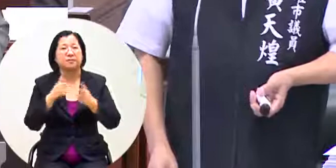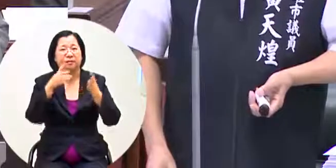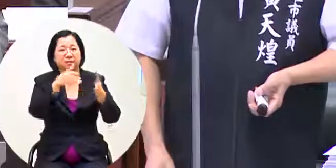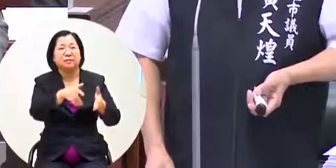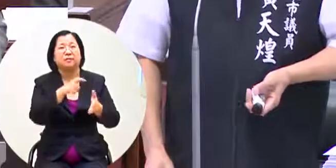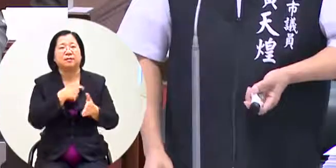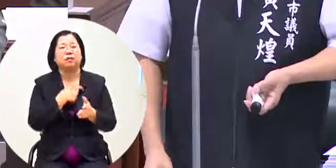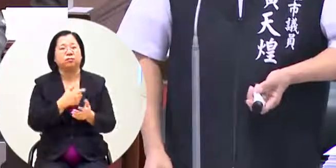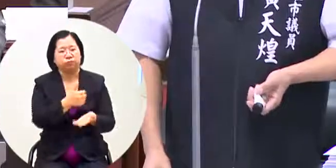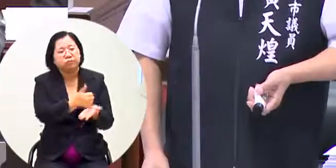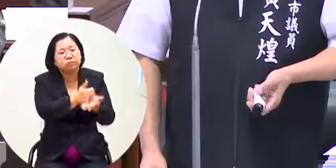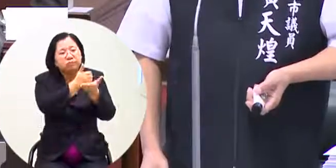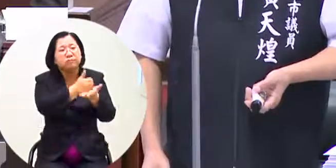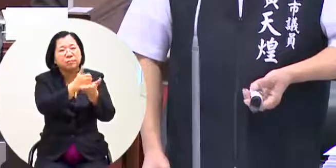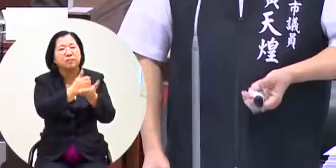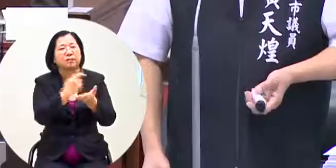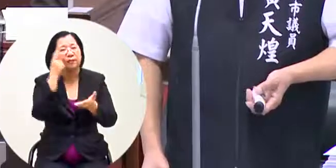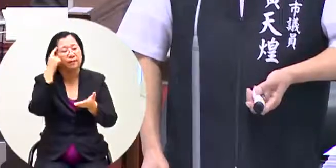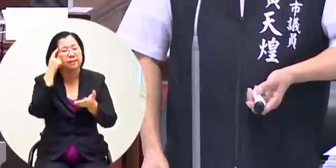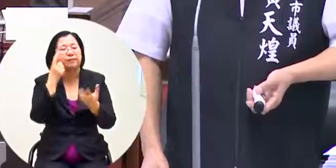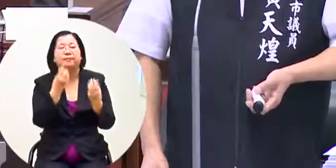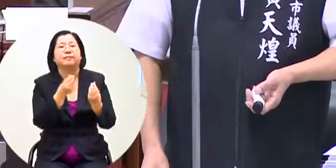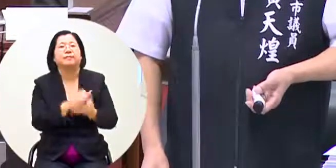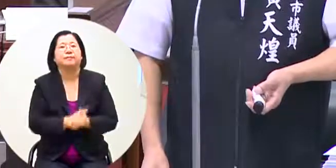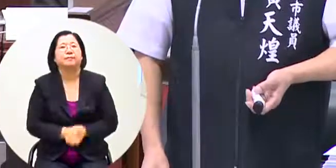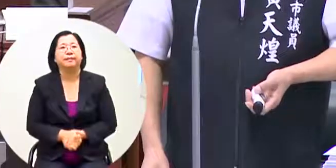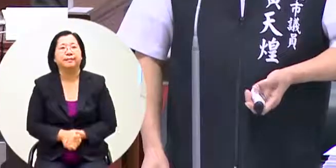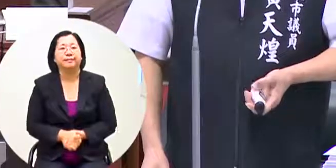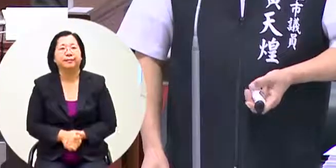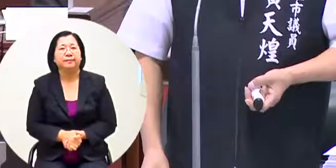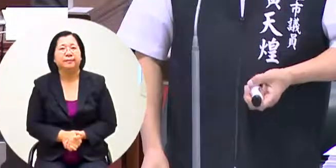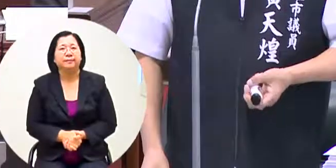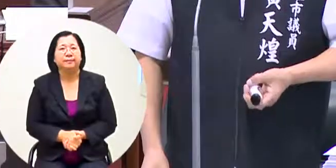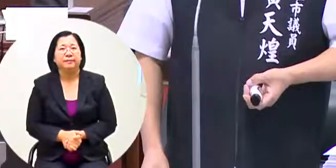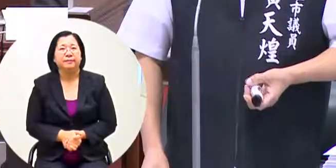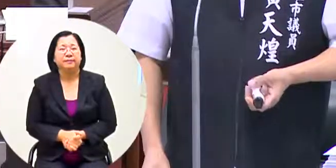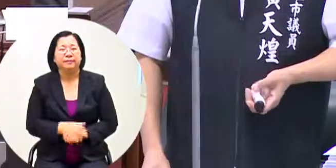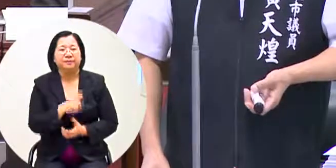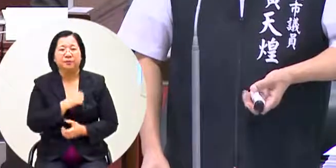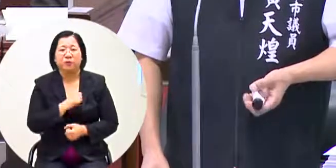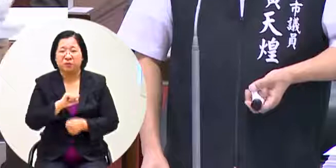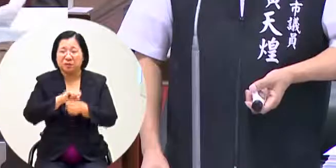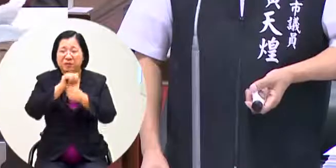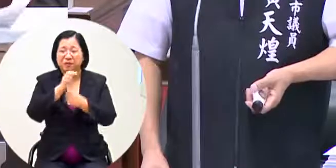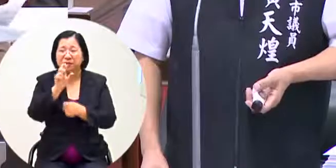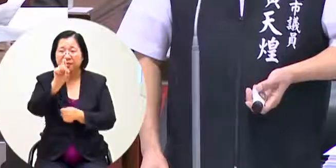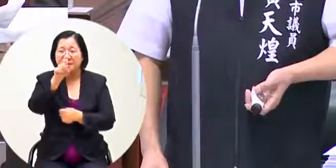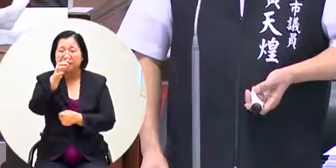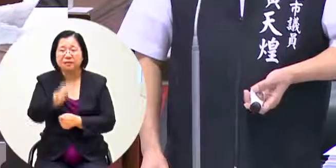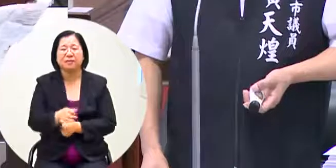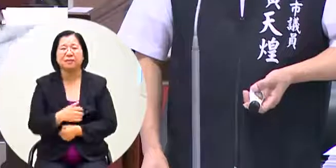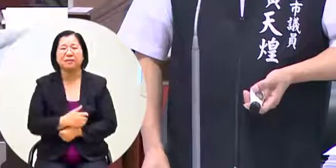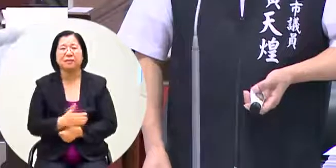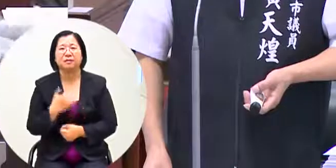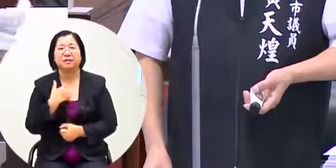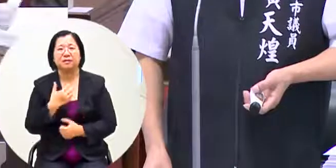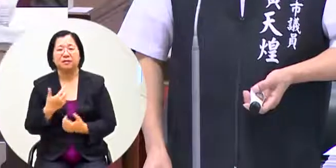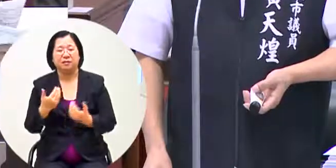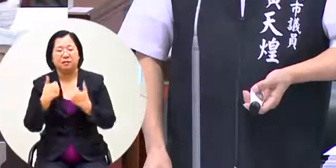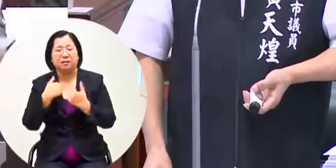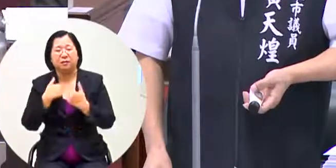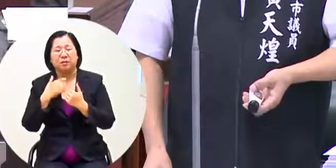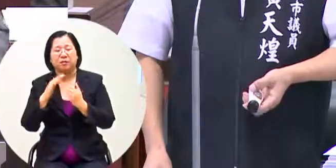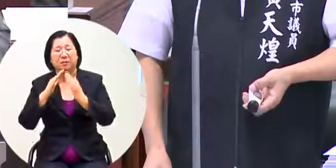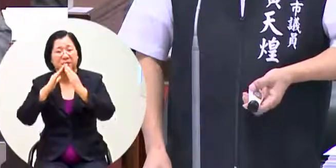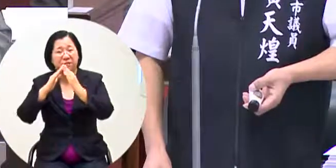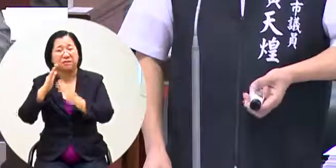见。但是咱也是讲增加甲10亿，啊，对市政府来讲，吼，拢相对，吼，其他